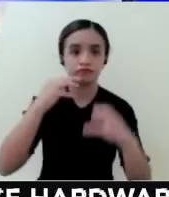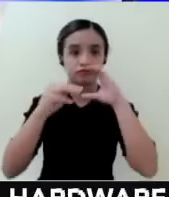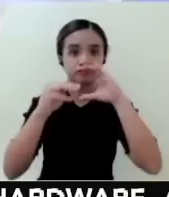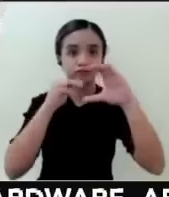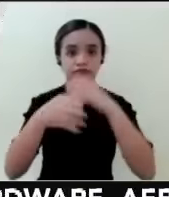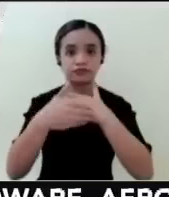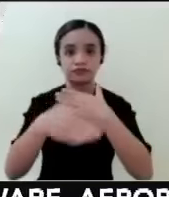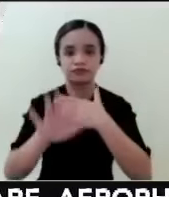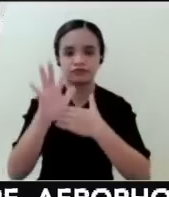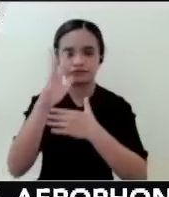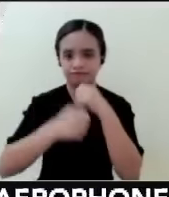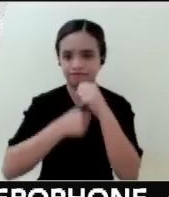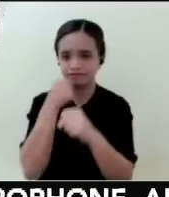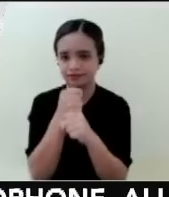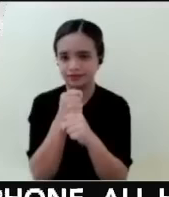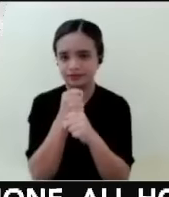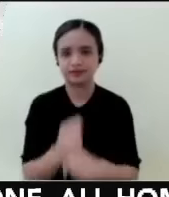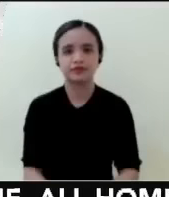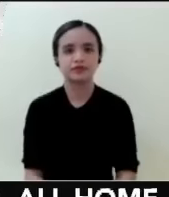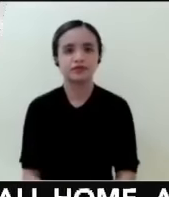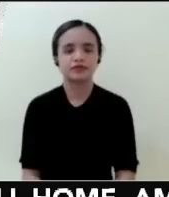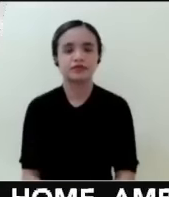5 taon.